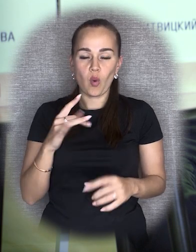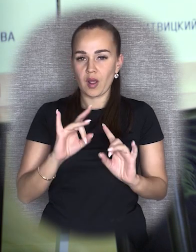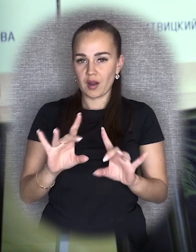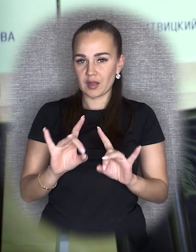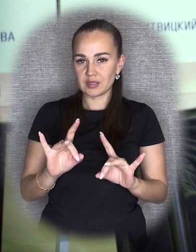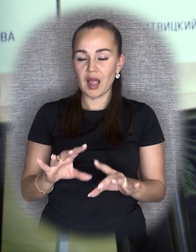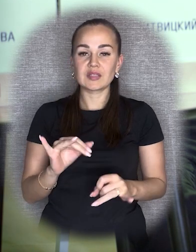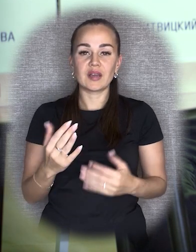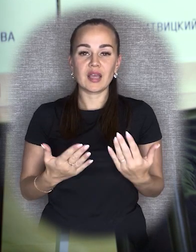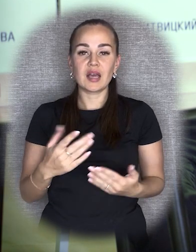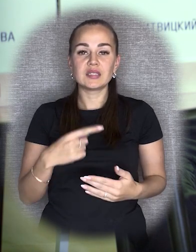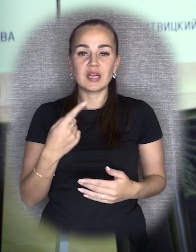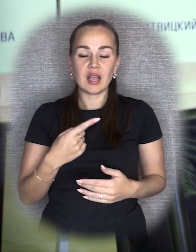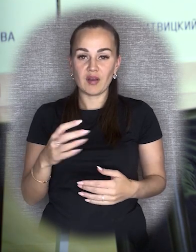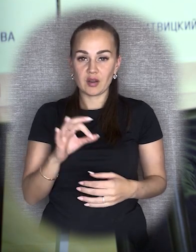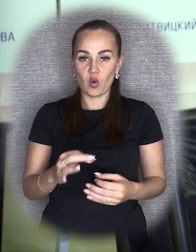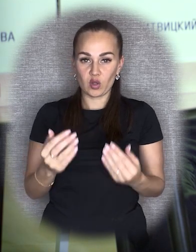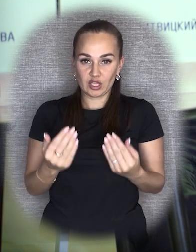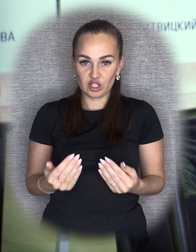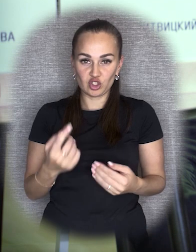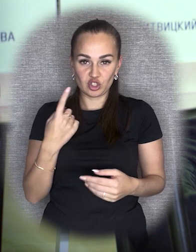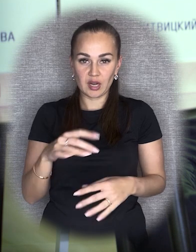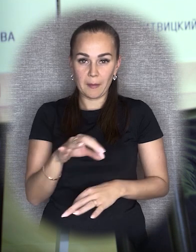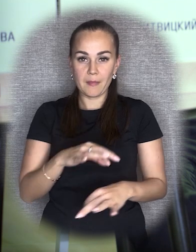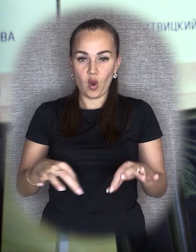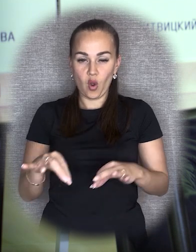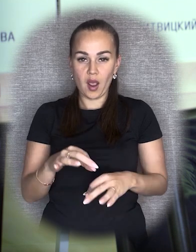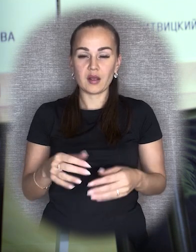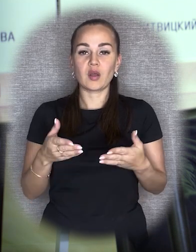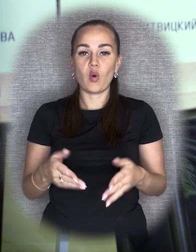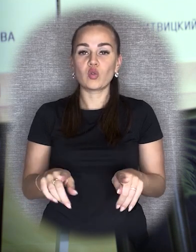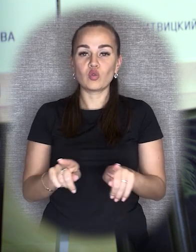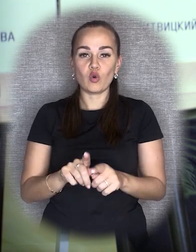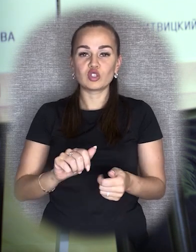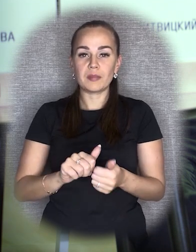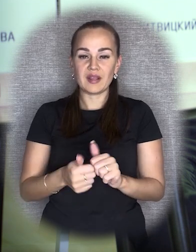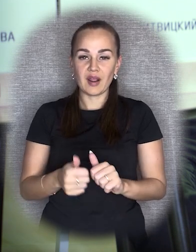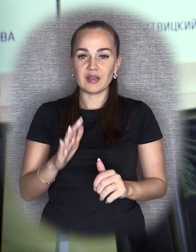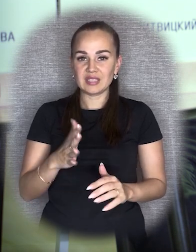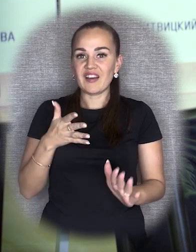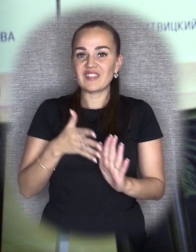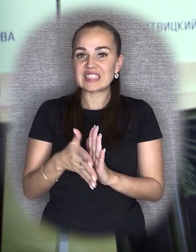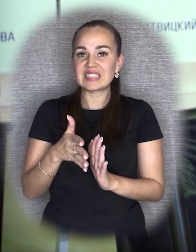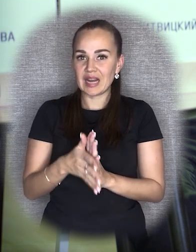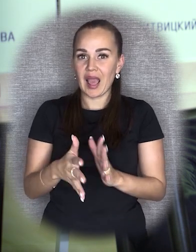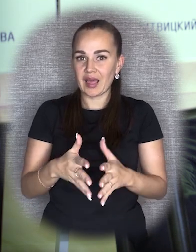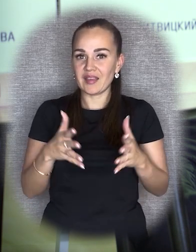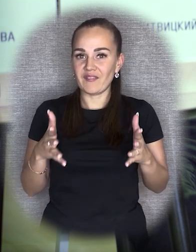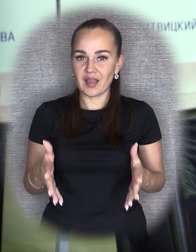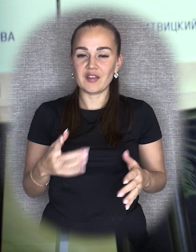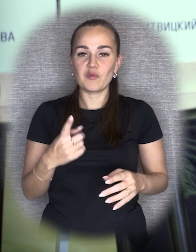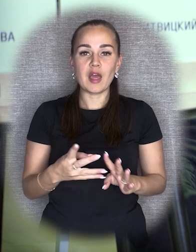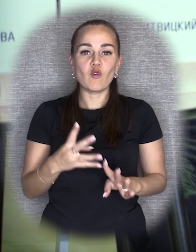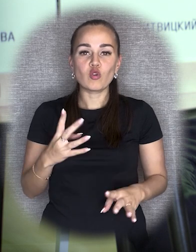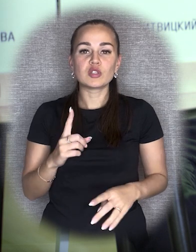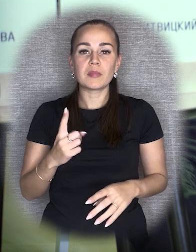и если говорить про нынешний проект, то он тоже превратился в исследование, но в первую очередь